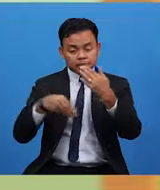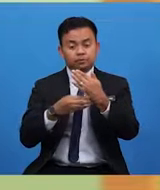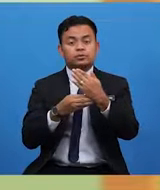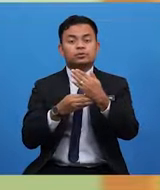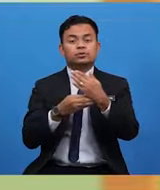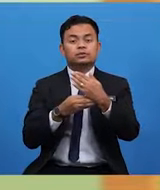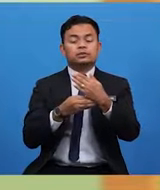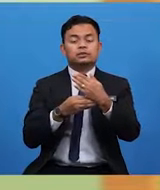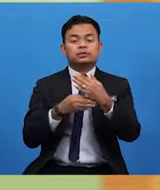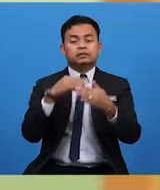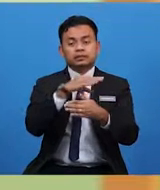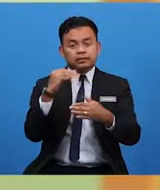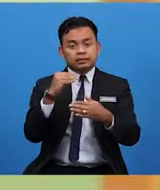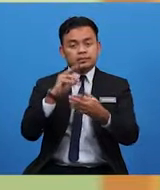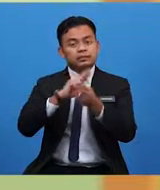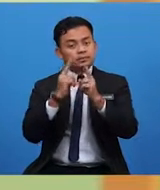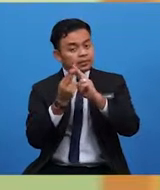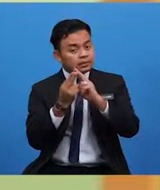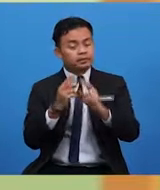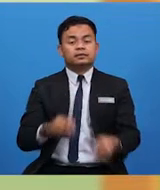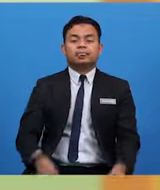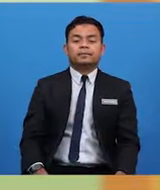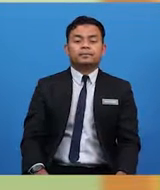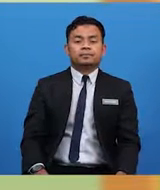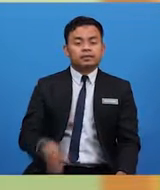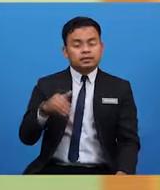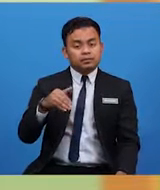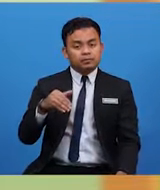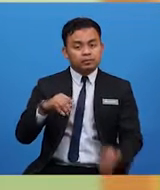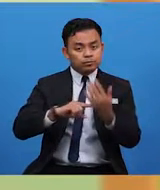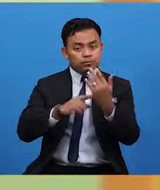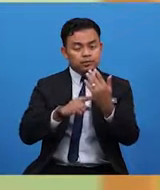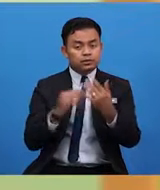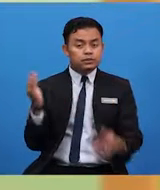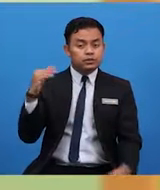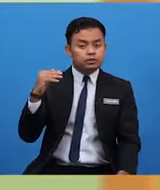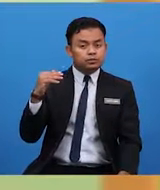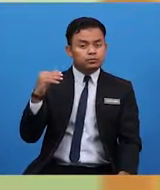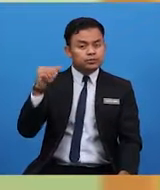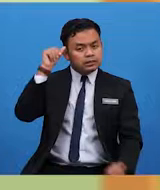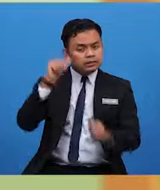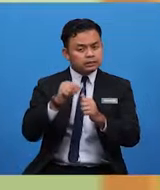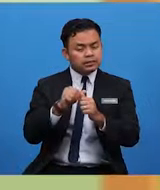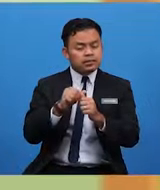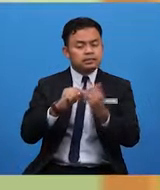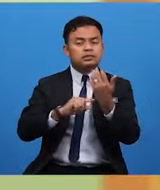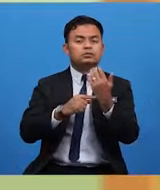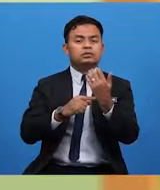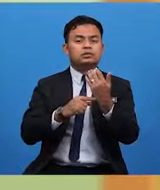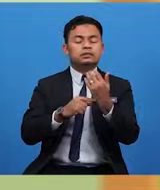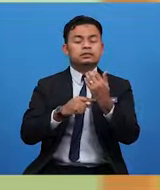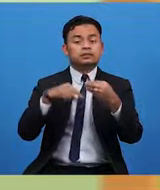mulakan dengan kemahiran hari ini Mari kita imbas kembali tentang pengenalan